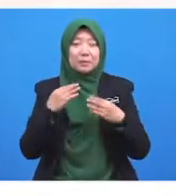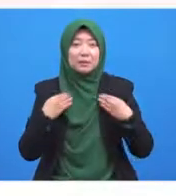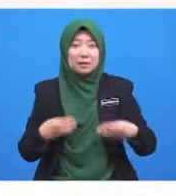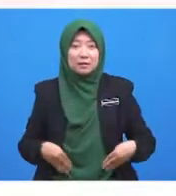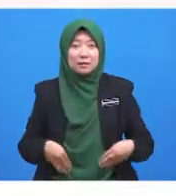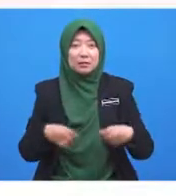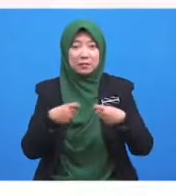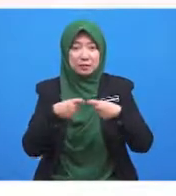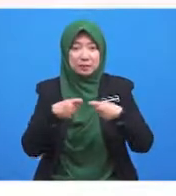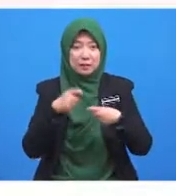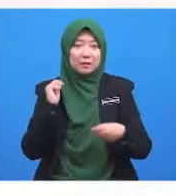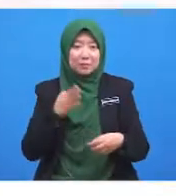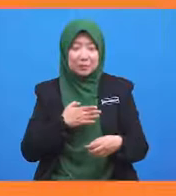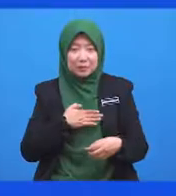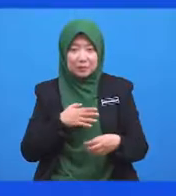mesin Faradik pula.